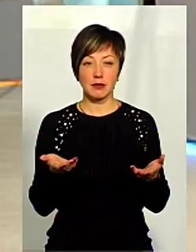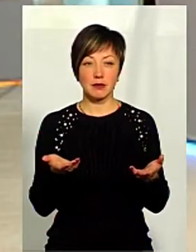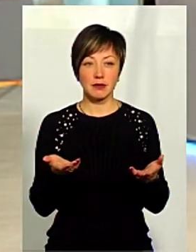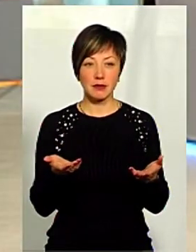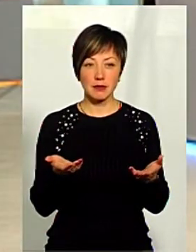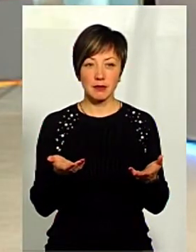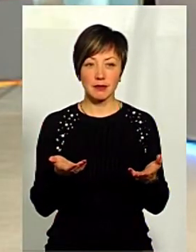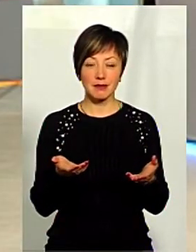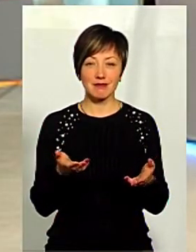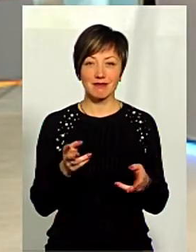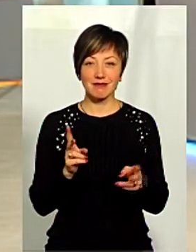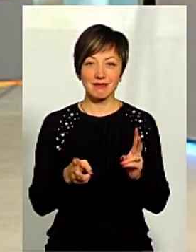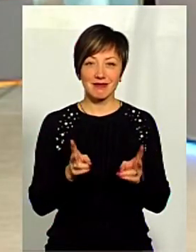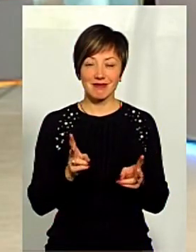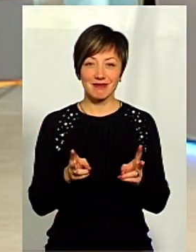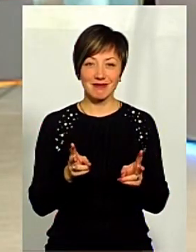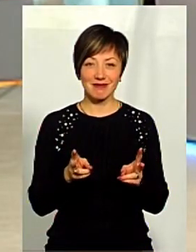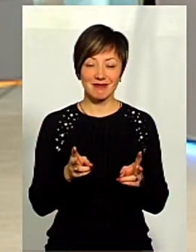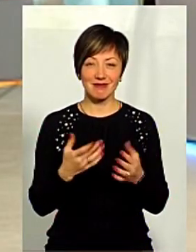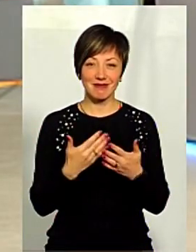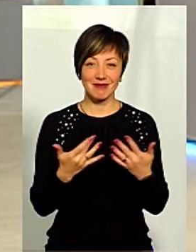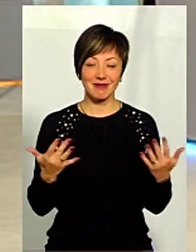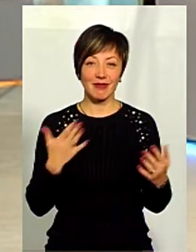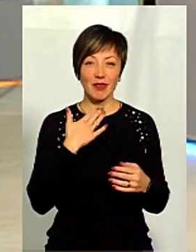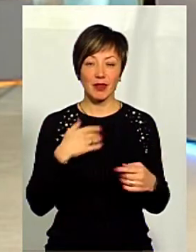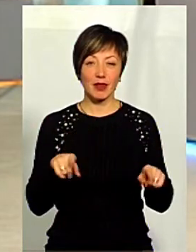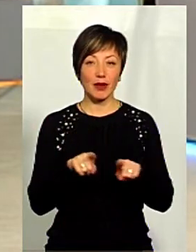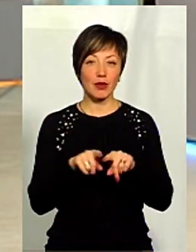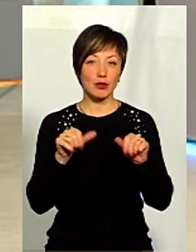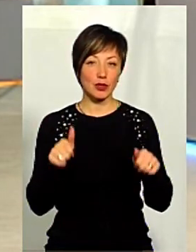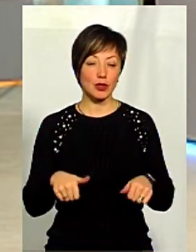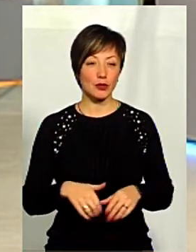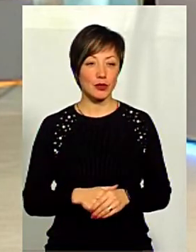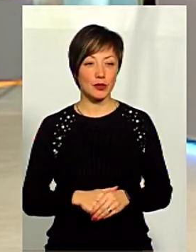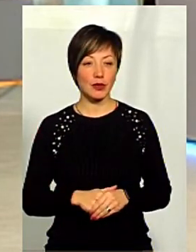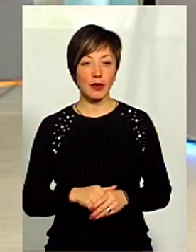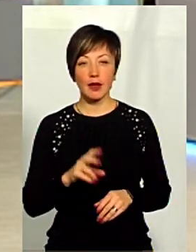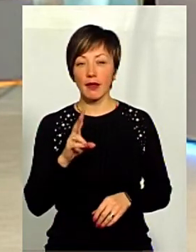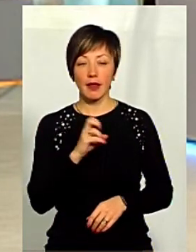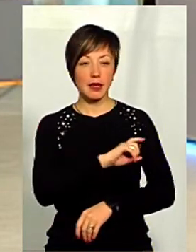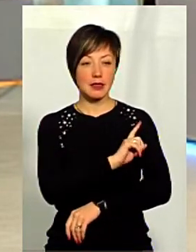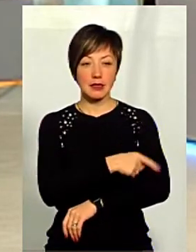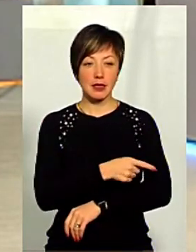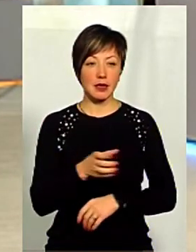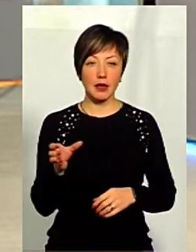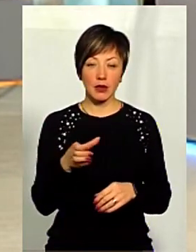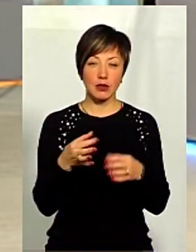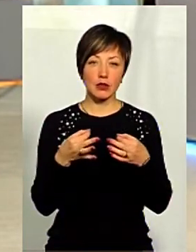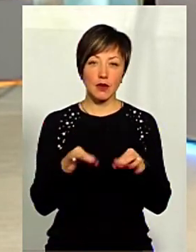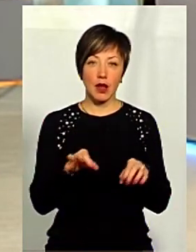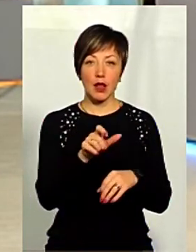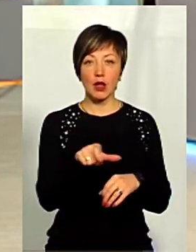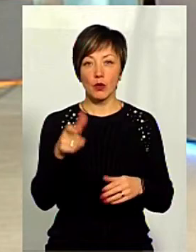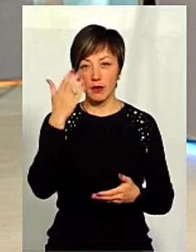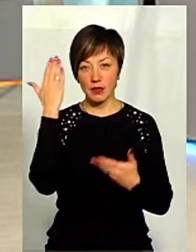варенуха. Щось, так, різні напої такого штибу, не сильно алкогольного, які дозволяли